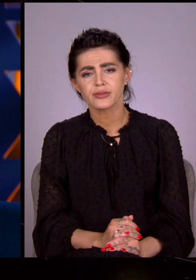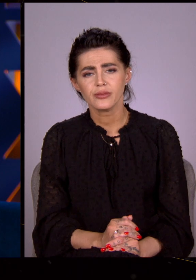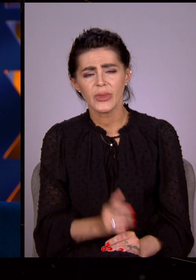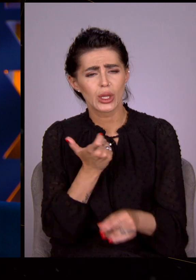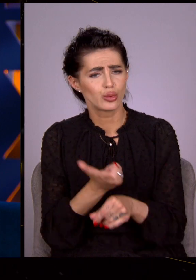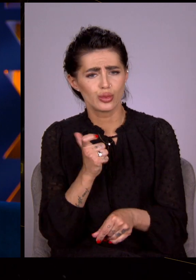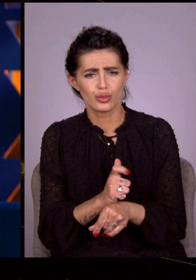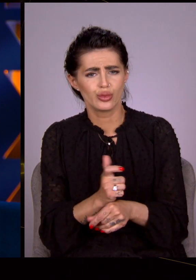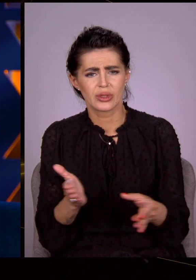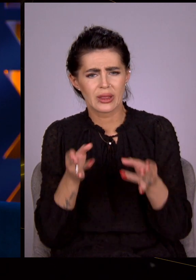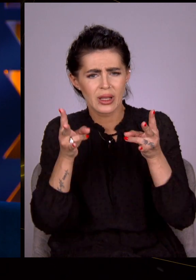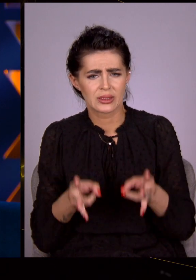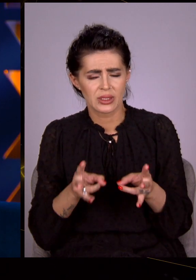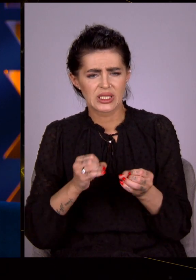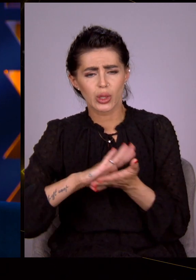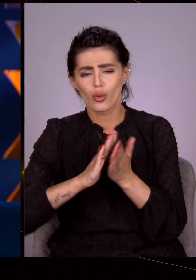ситуація.